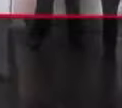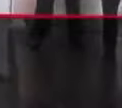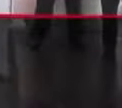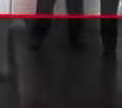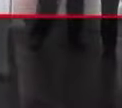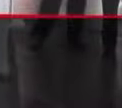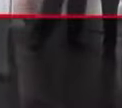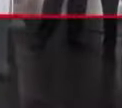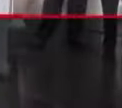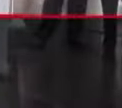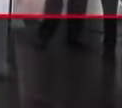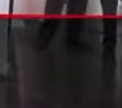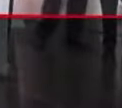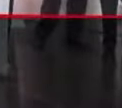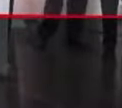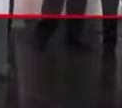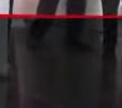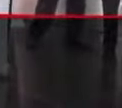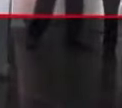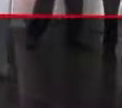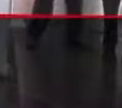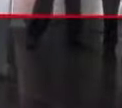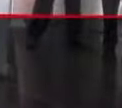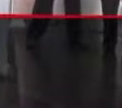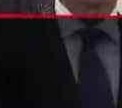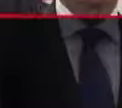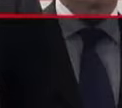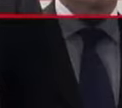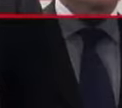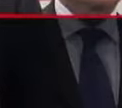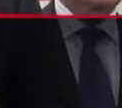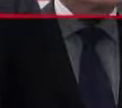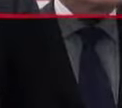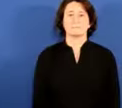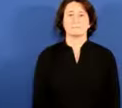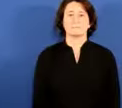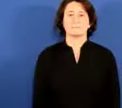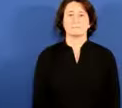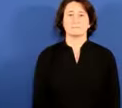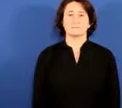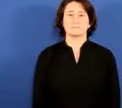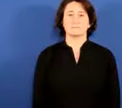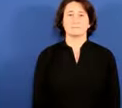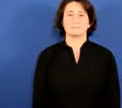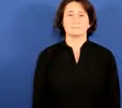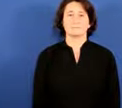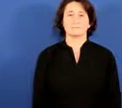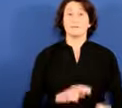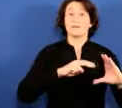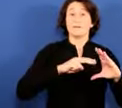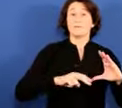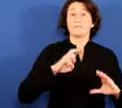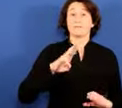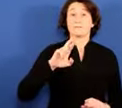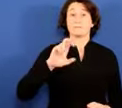Bizkaiko Foru Aldundiak oso balantze positiboa egin du Prestik 12 gazte lanbidearen azokaren inguruan. BBK Fundazioarekin batera antolatu du